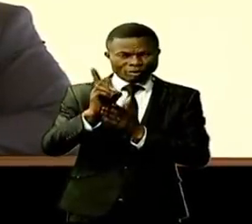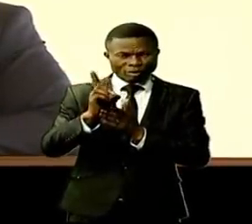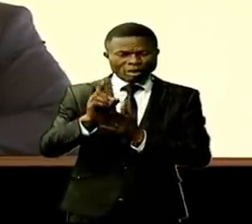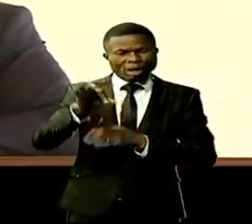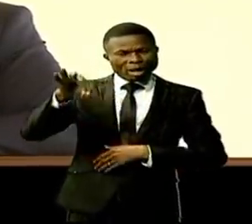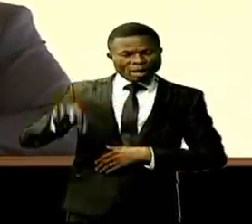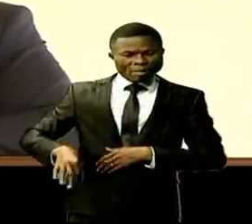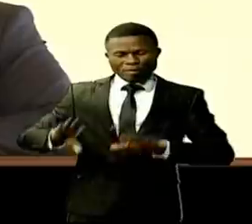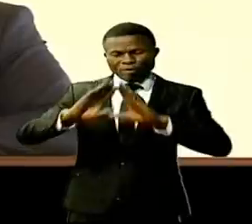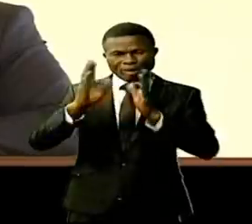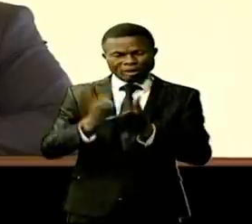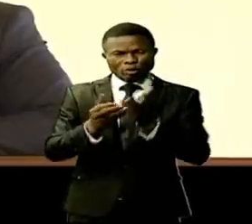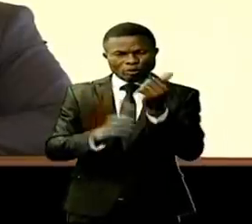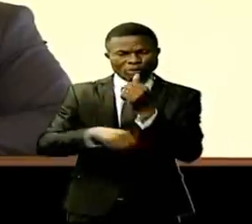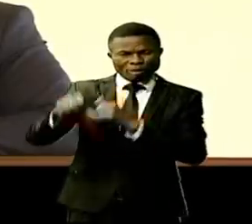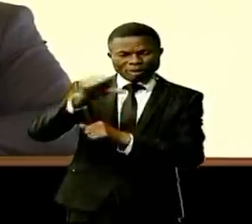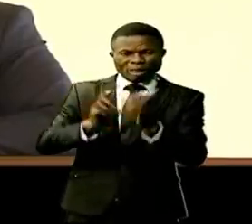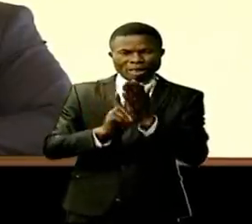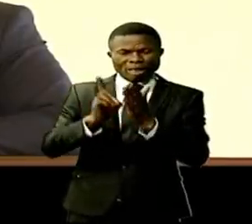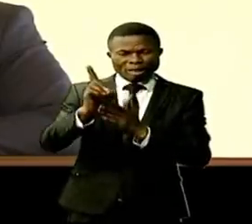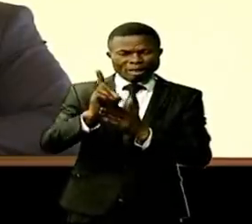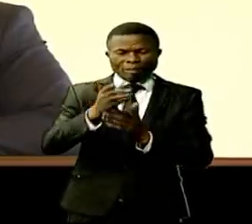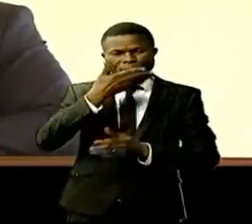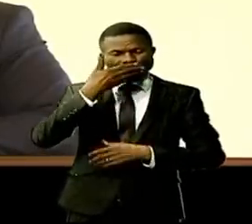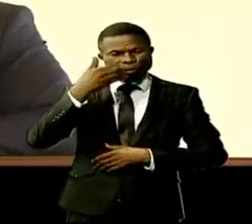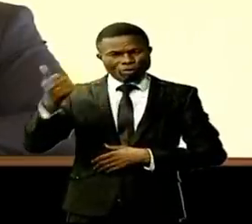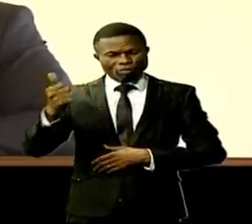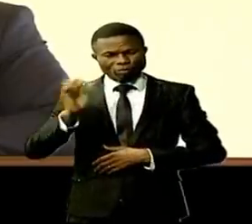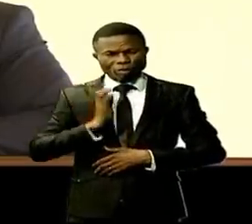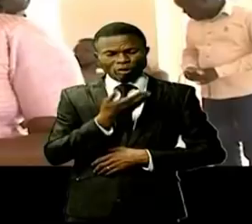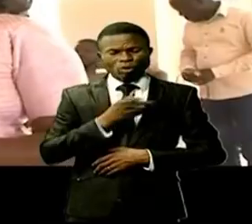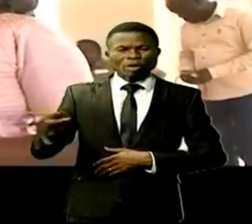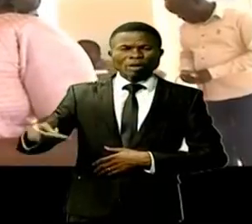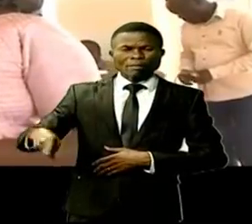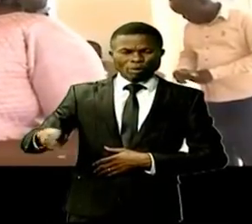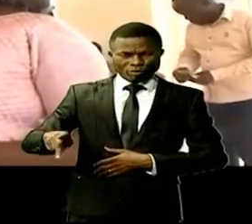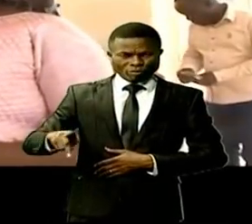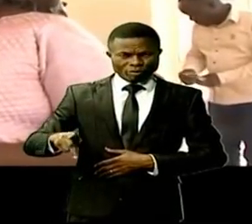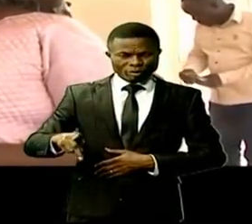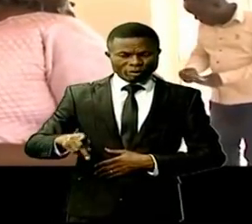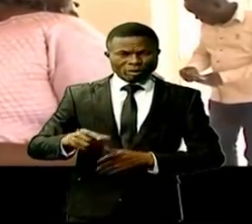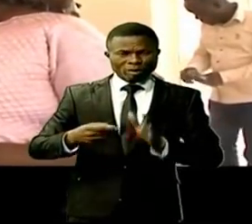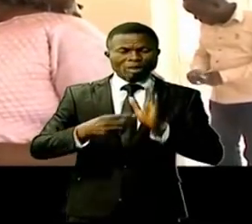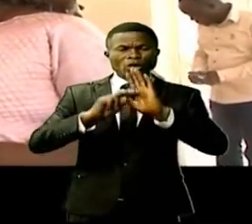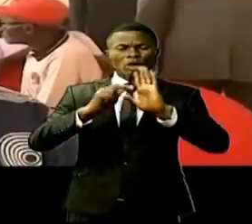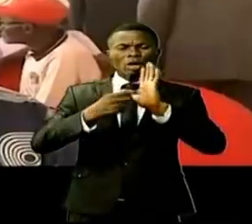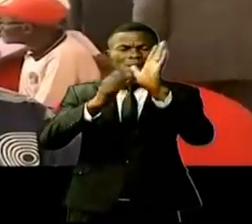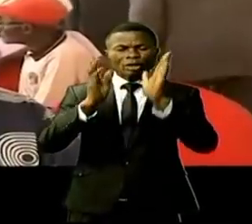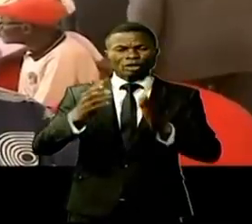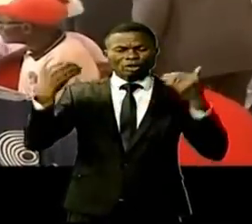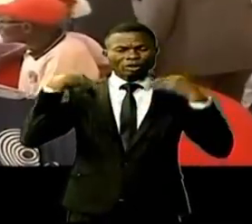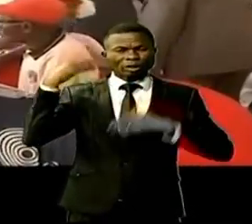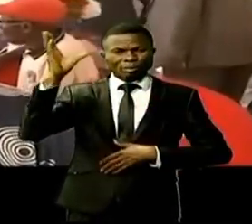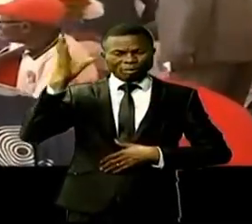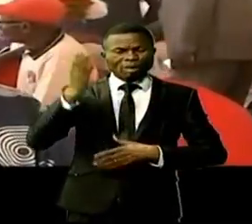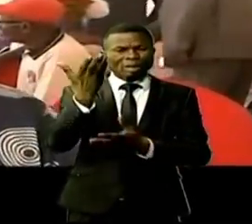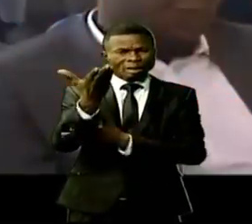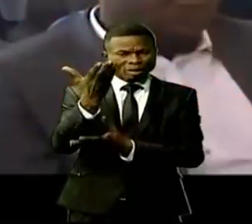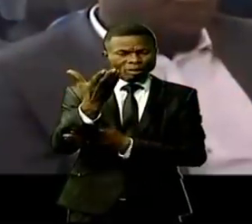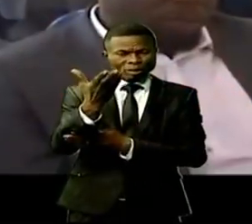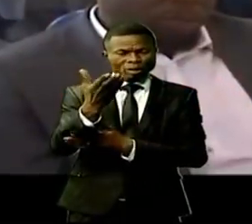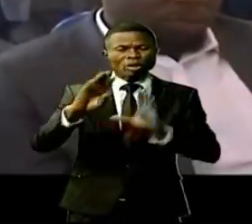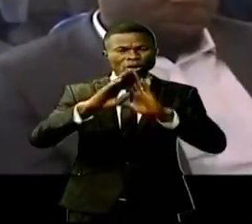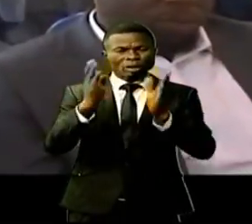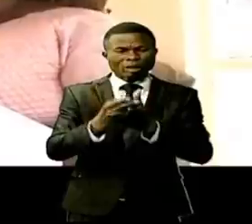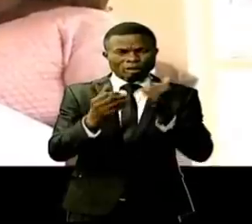ses administrés et du développement harmonieux de notre province. Cette représentante des chefs coutumières interpelle ses